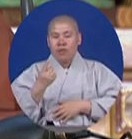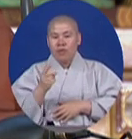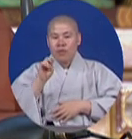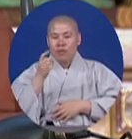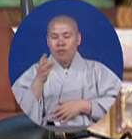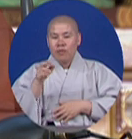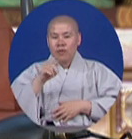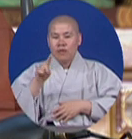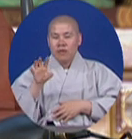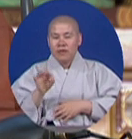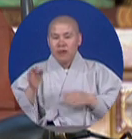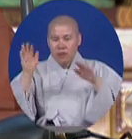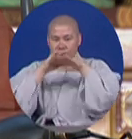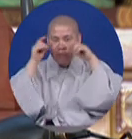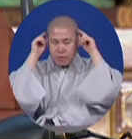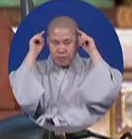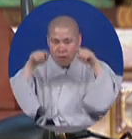무명이고요.